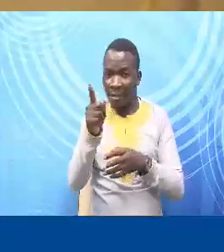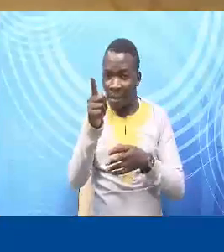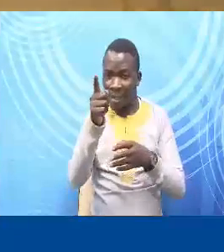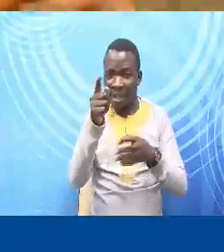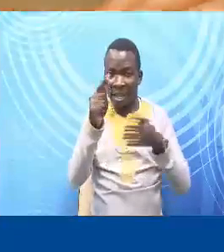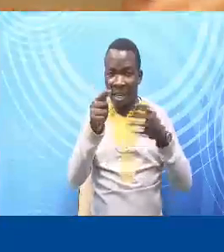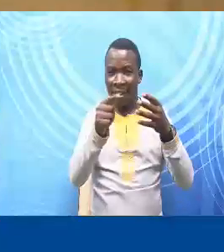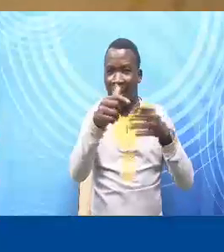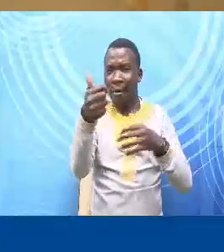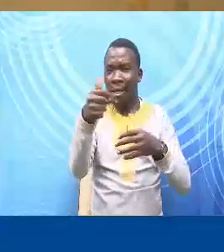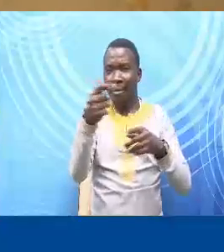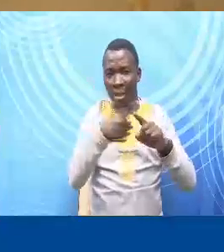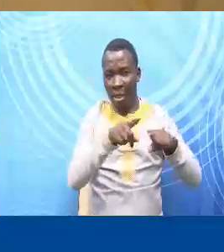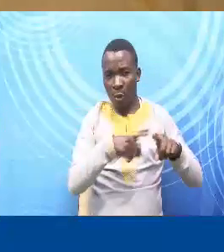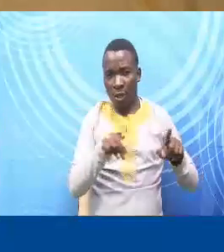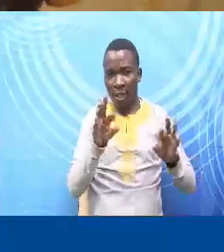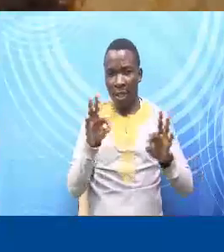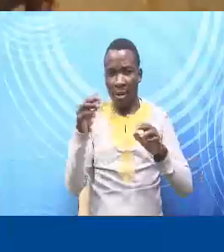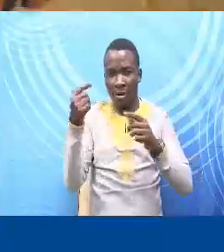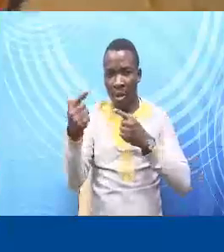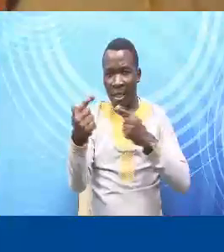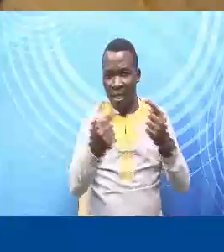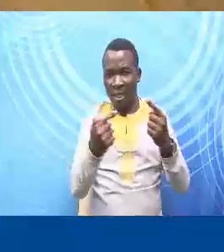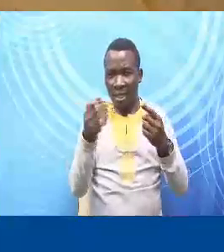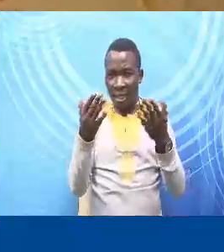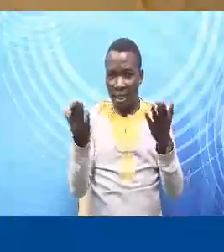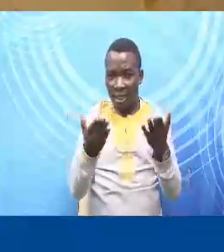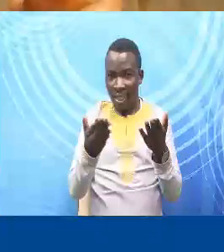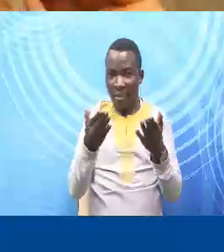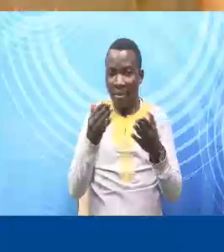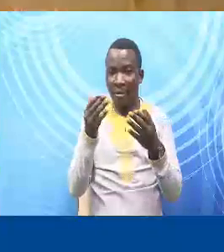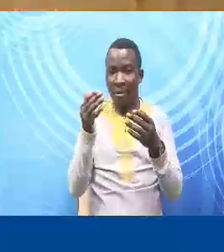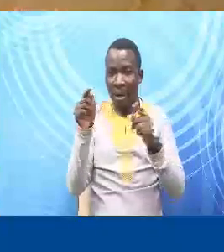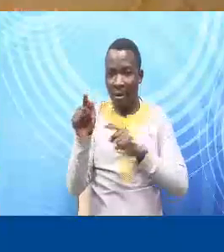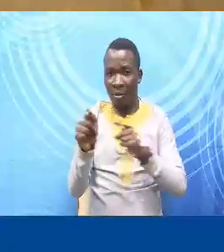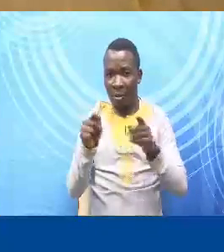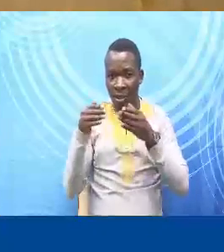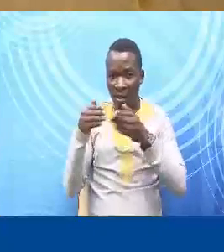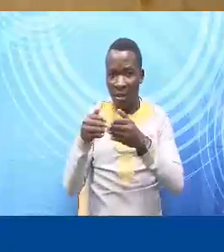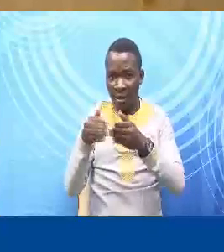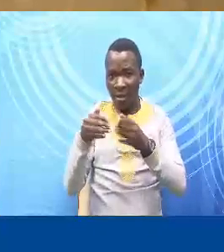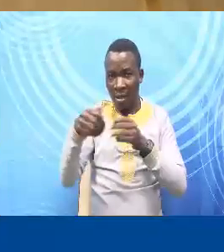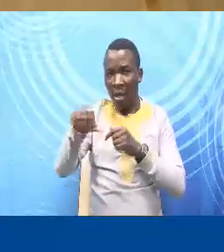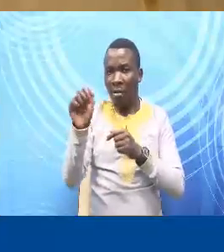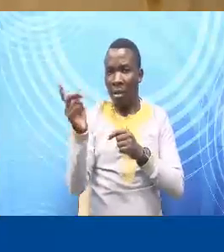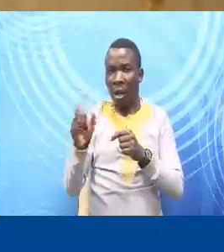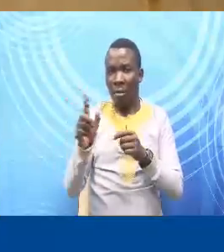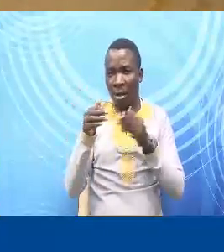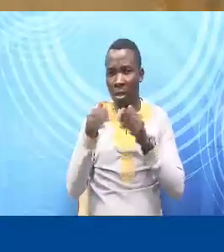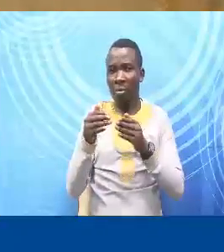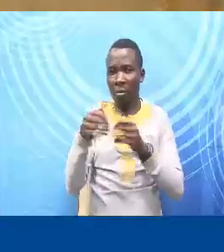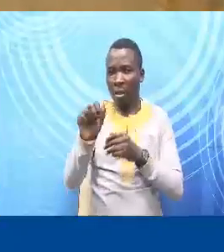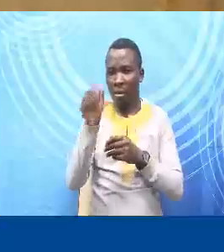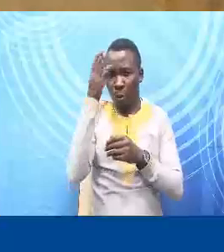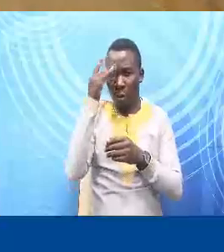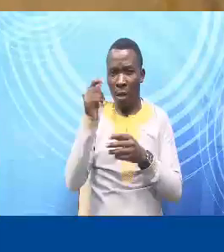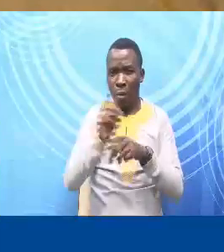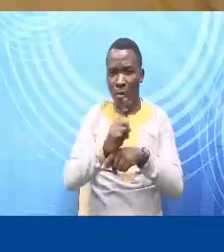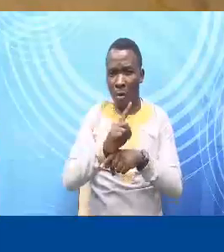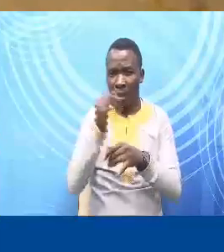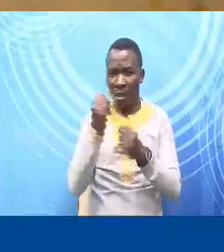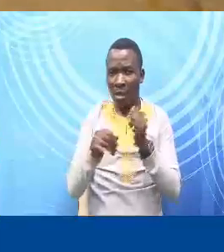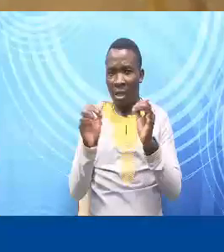urumva ikintu bari kunshinja ni iki bari kuvuga ngo ko naryamanye nawe ariko sinaryamanye nawe pe kuko iminota namazemo ntabwo nari kuba